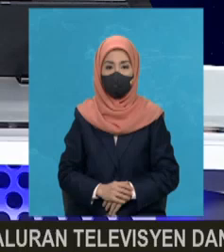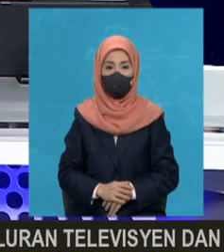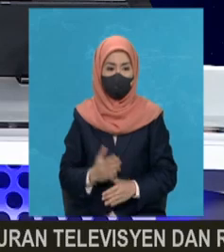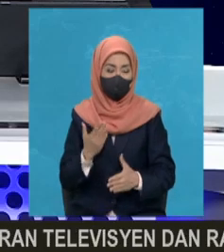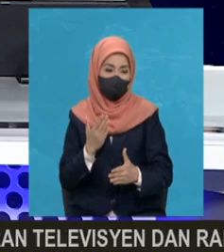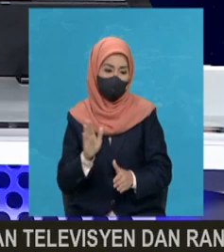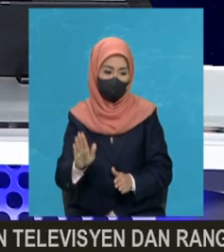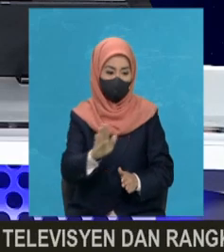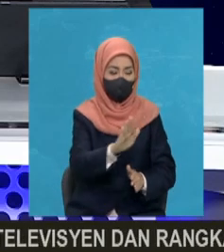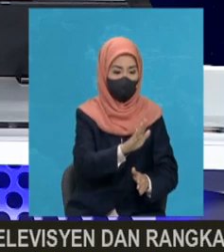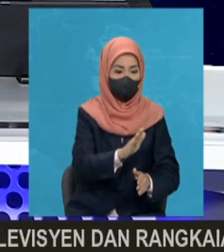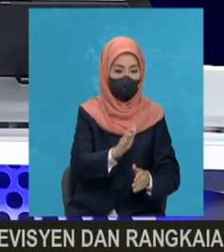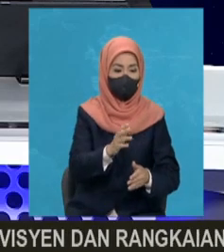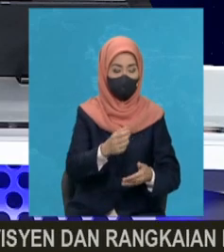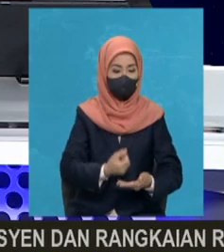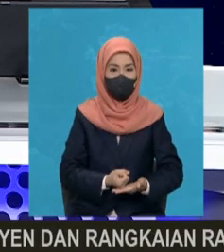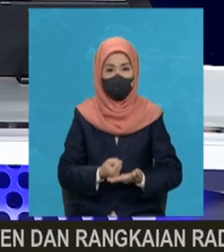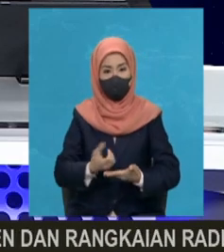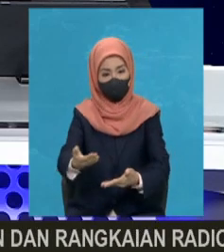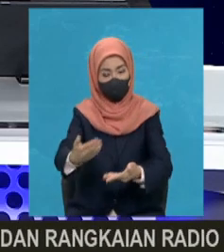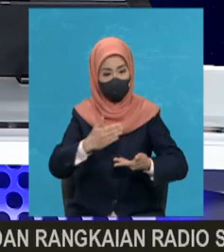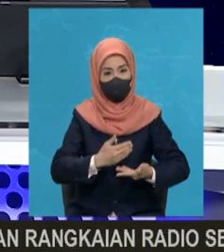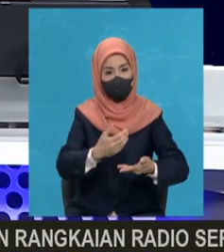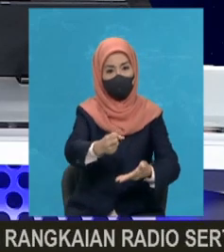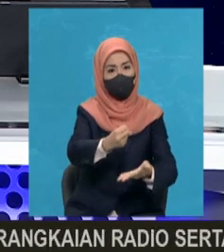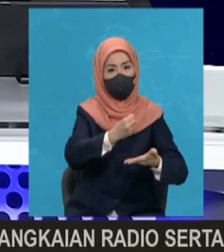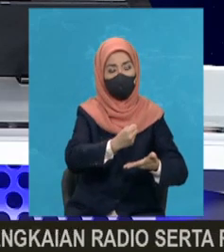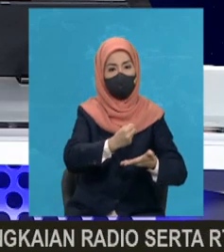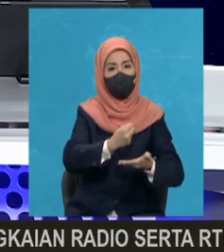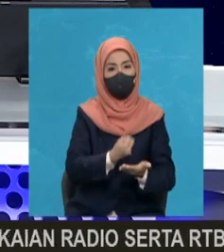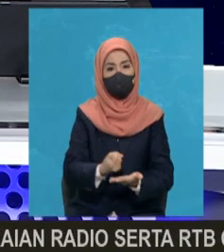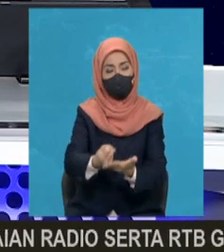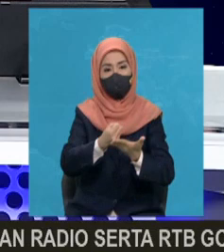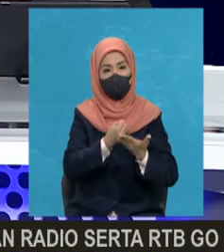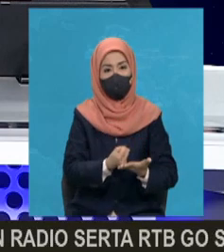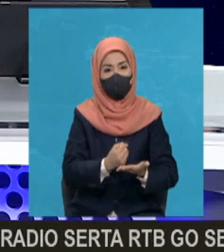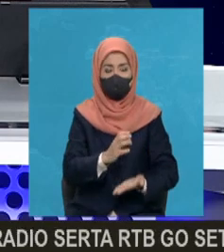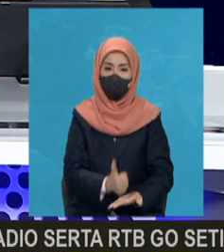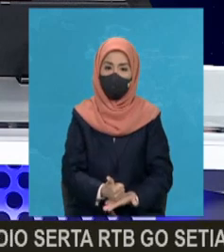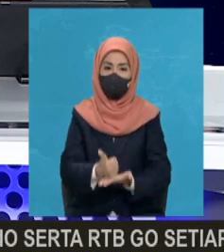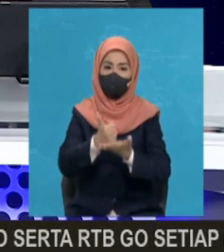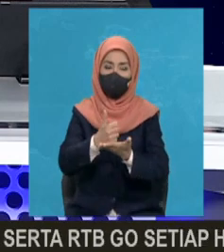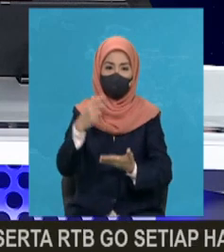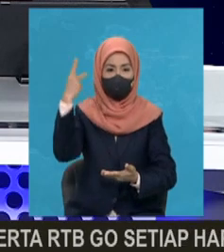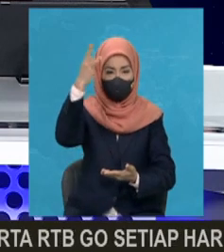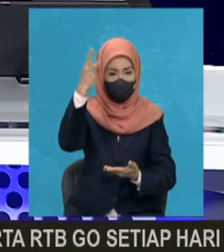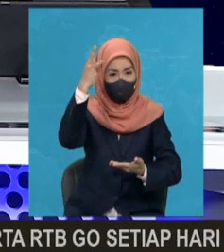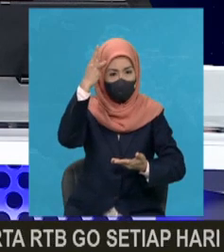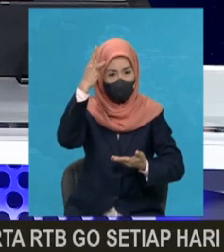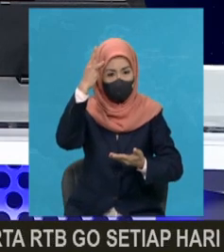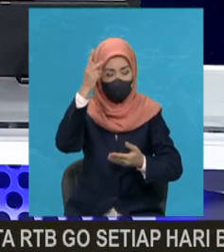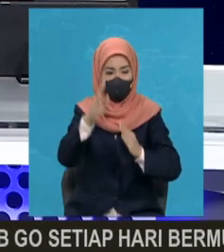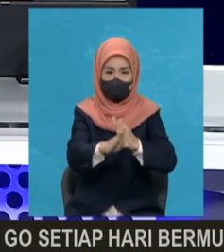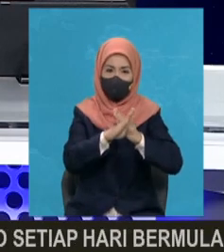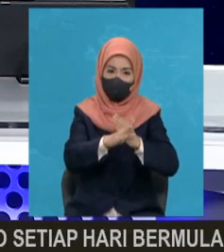di berbagai pihak terus memberikan sumbangan kepada Kementerian Kesehatan dalam sama-sama membantu kerajaan menangani